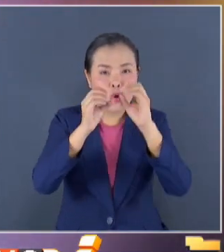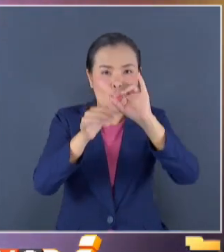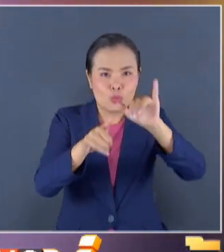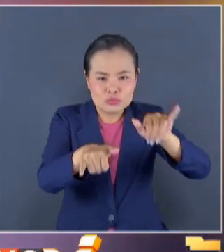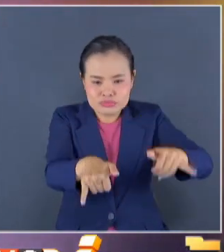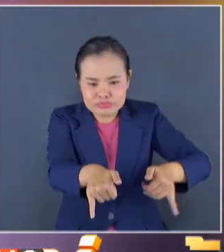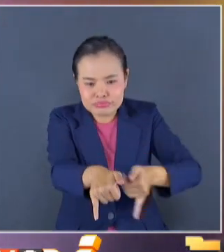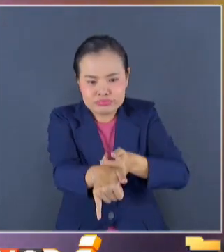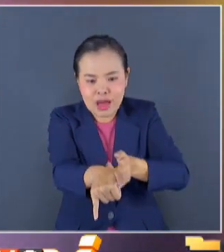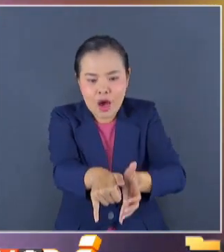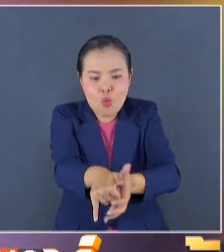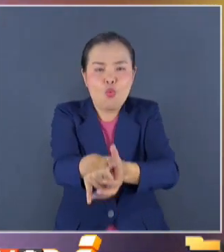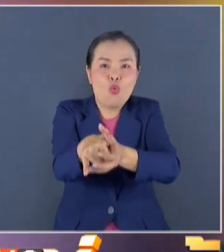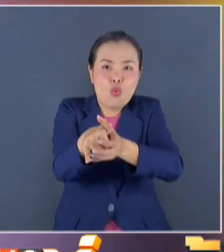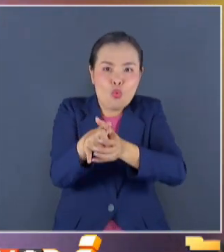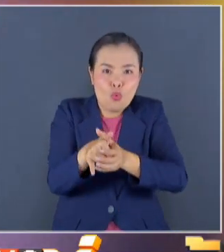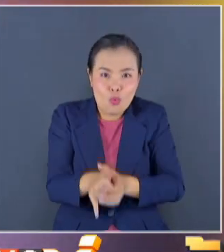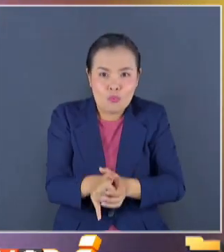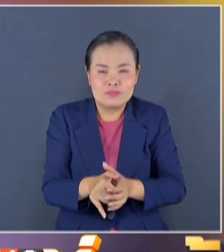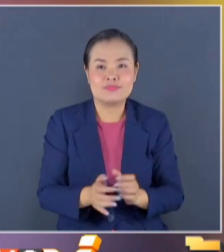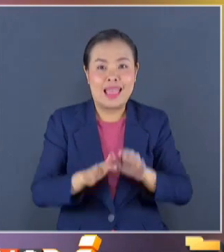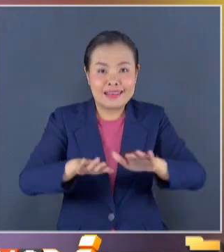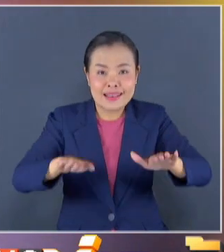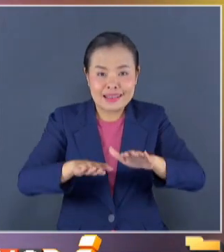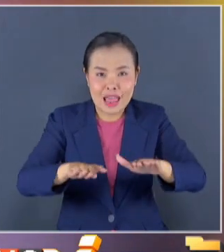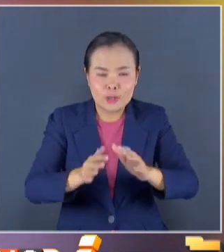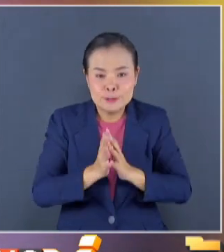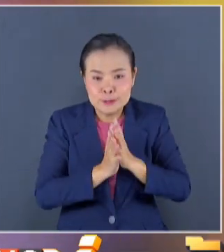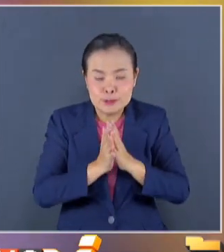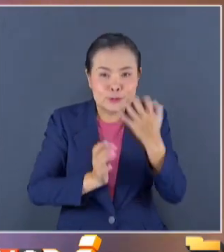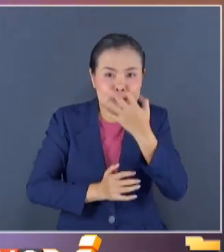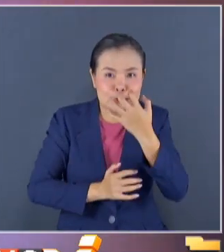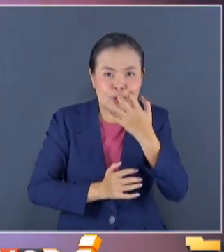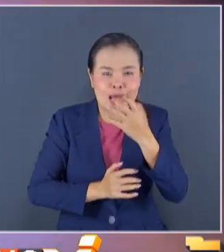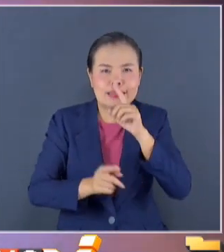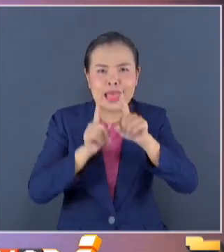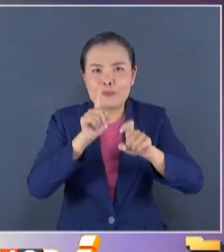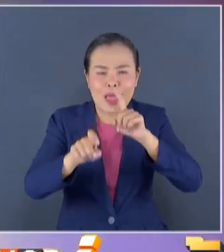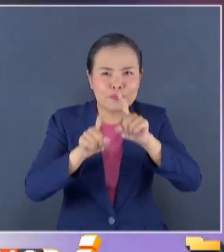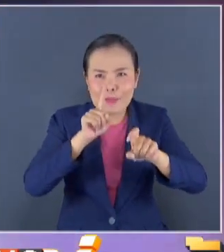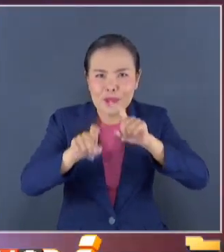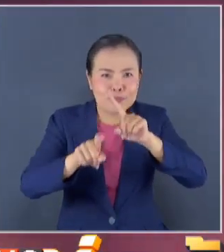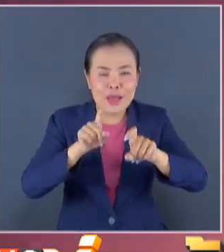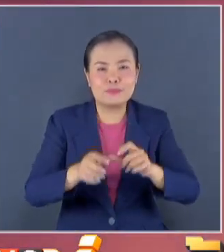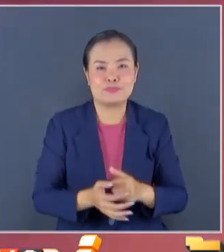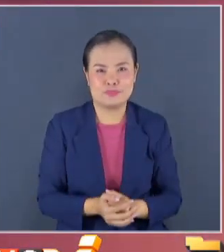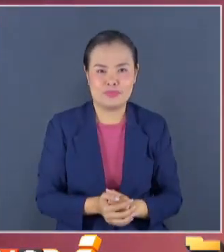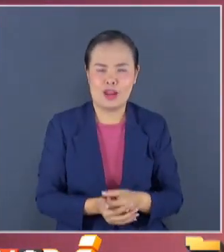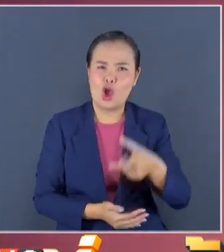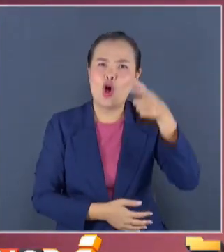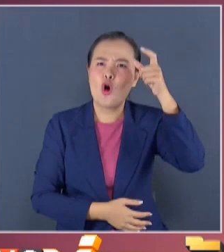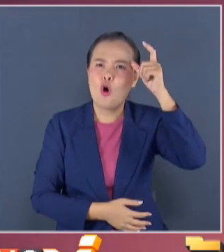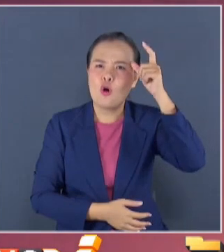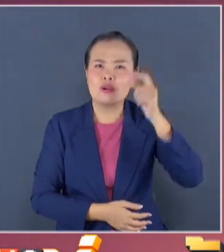ปที่ด้านหลังของน้องหมาแล้วอุ้มออกมาจากซอกบันไดเด็กๆนี่มีทั้งลุ้นมีทั้งหัวเราะแล้วก็เสียงถามกันเซ็งแซ่เลยเนี่ยนะแล้วก็งงบอก